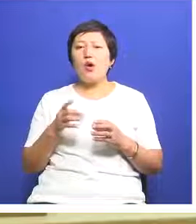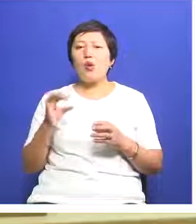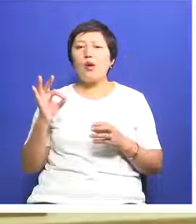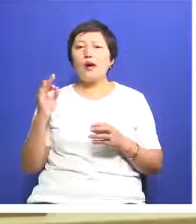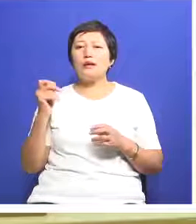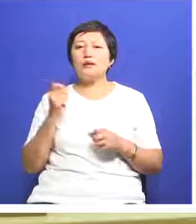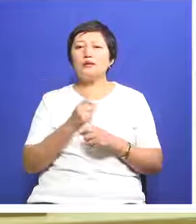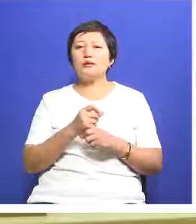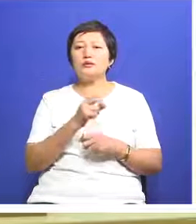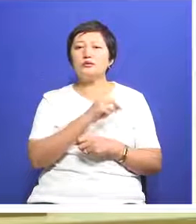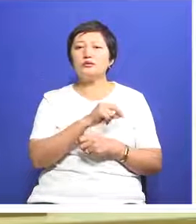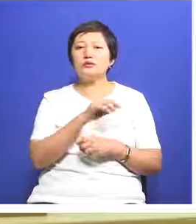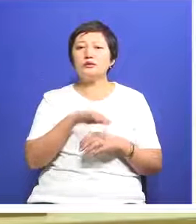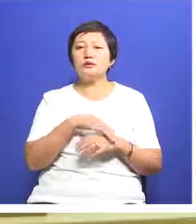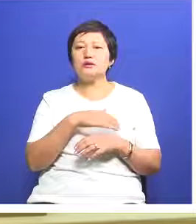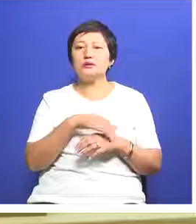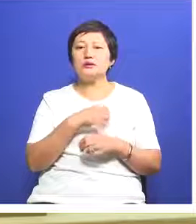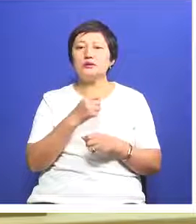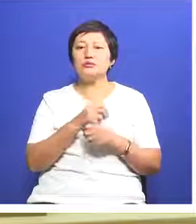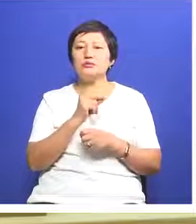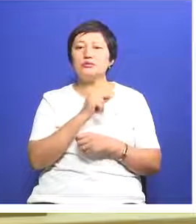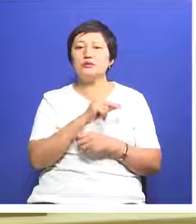жұмыстары, тазалық жұмыстары,